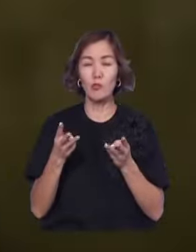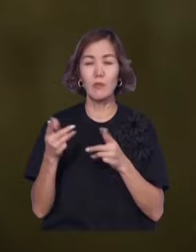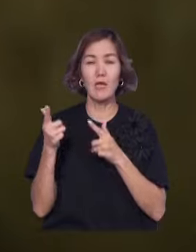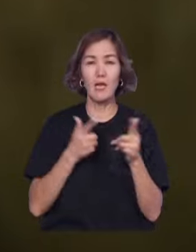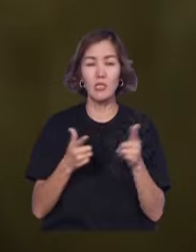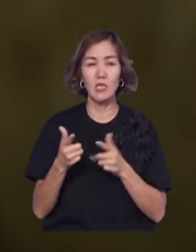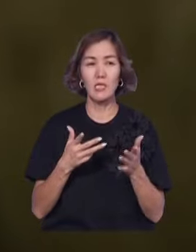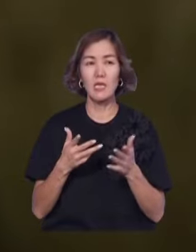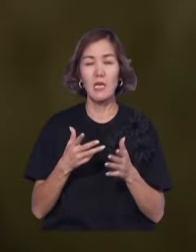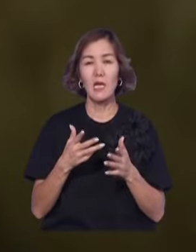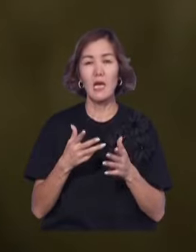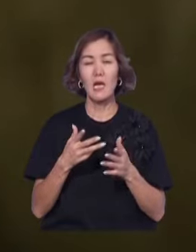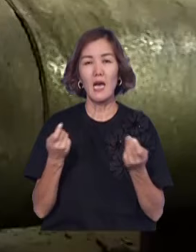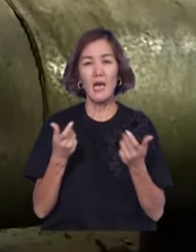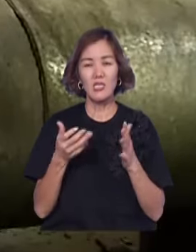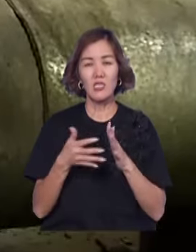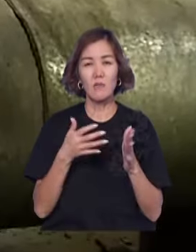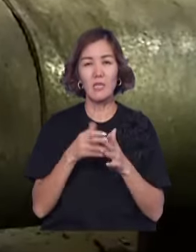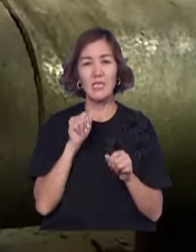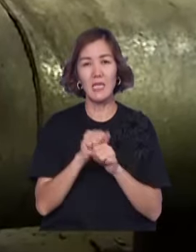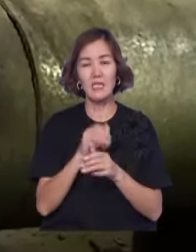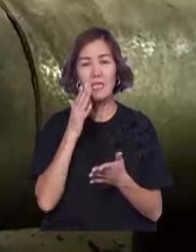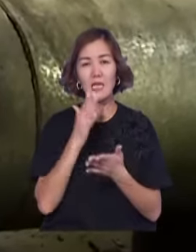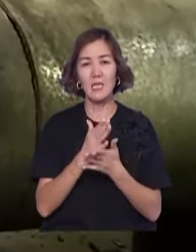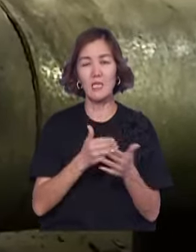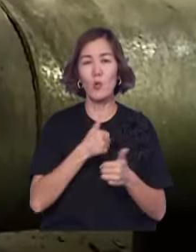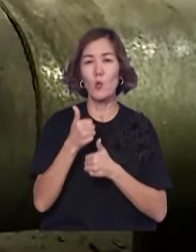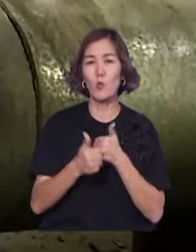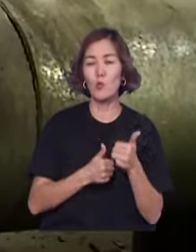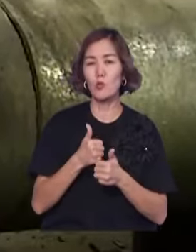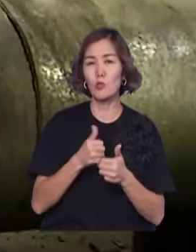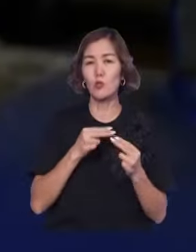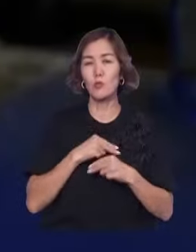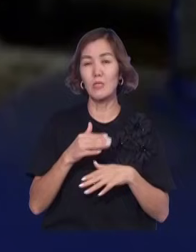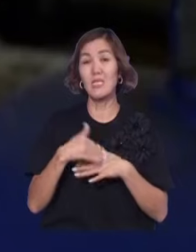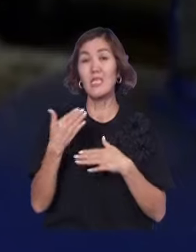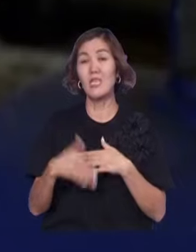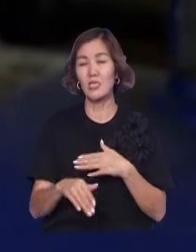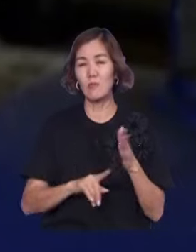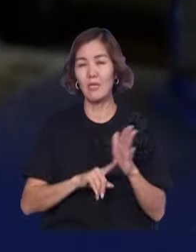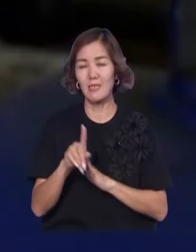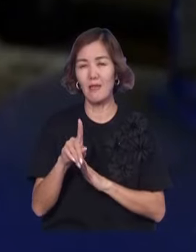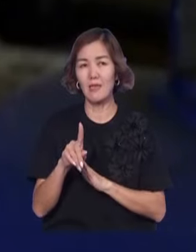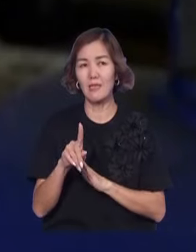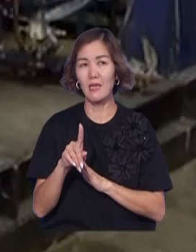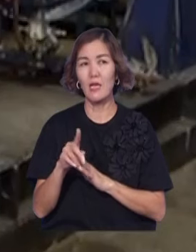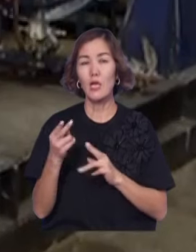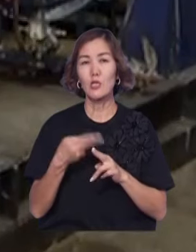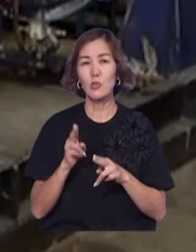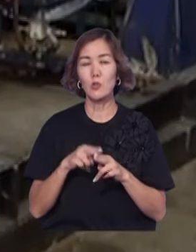аз станцияларда анықталды. Оған конкурстық жұмыстардың кеш басталғандығы себеп. Жоспар кестеге сәйкес емес,